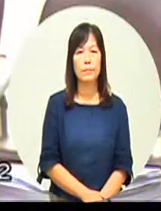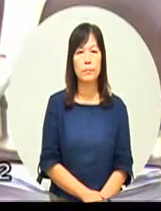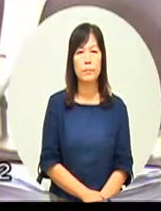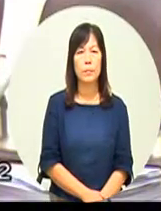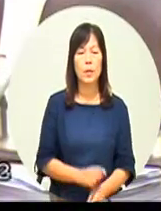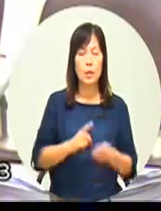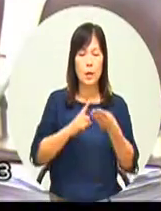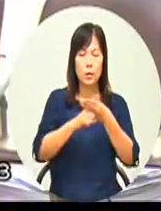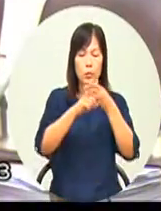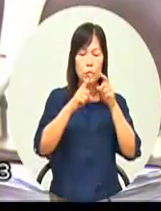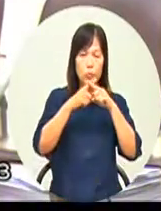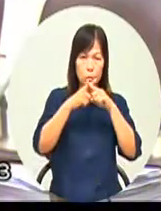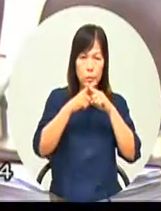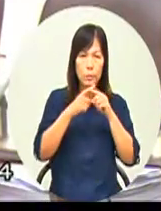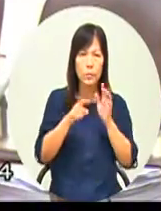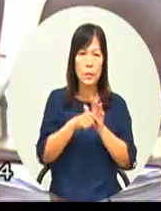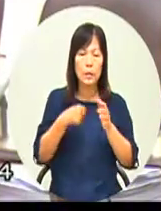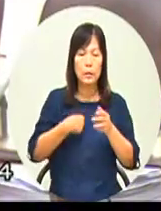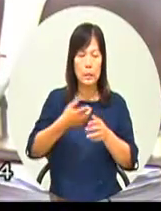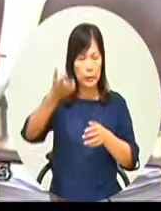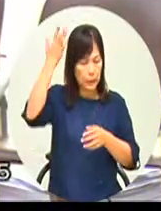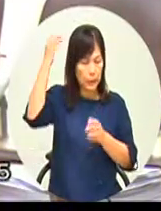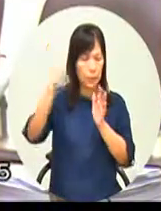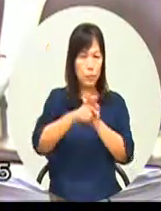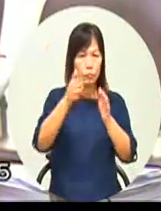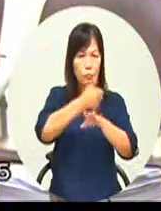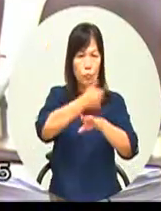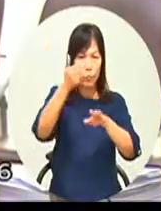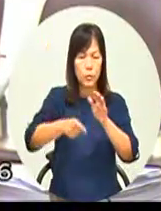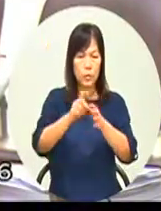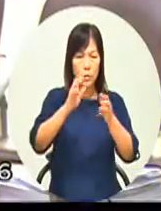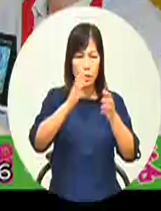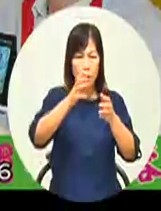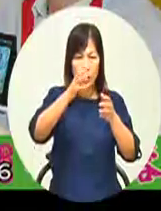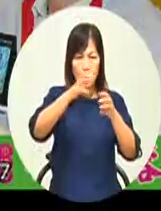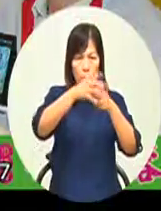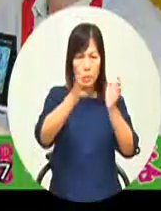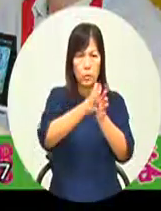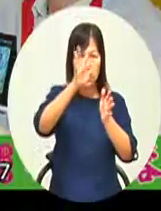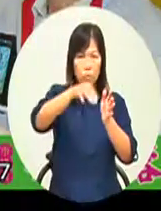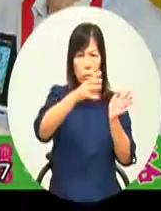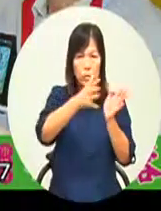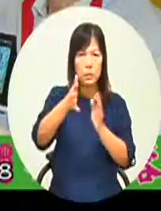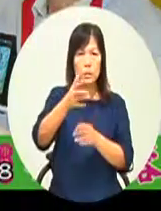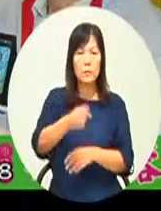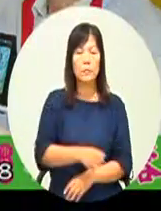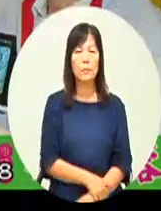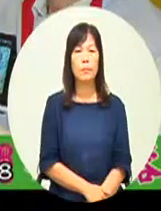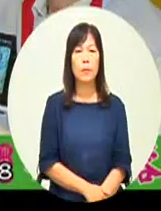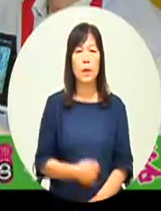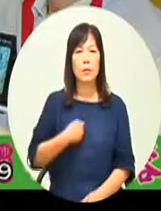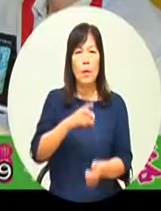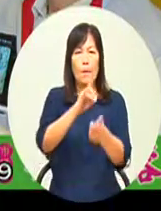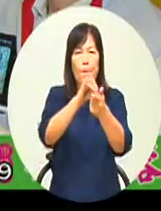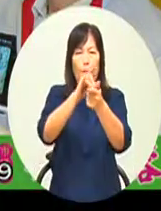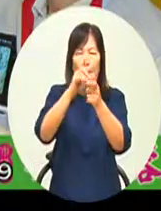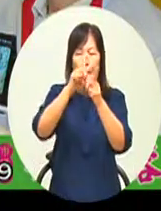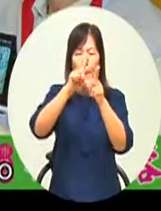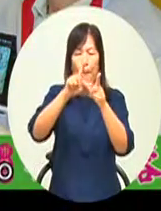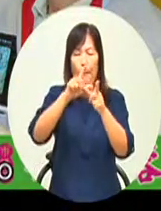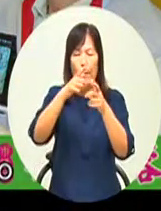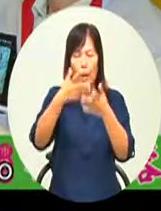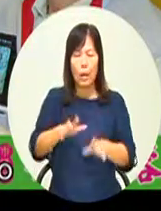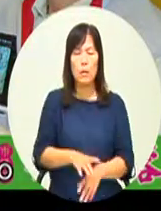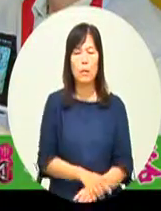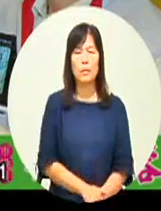秘，这是过去已经卸任的总经理。我觉得他们是在骗很大。